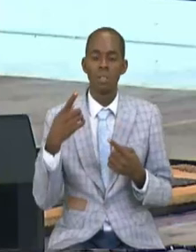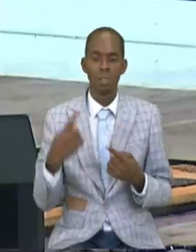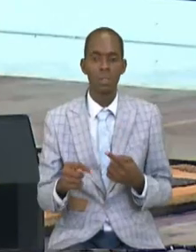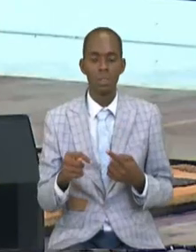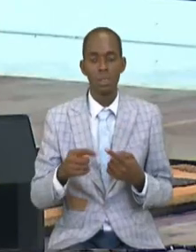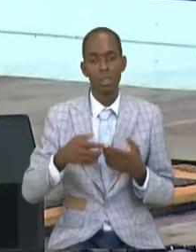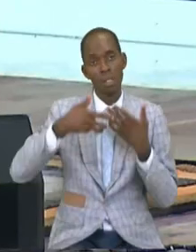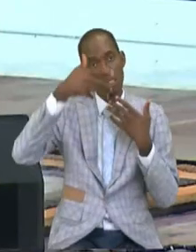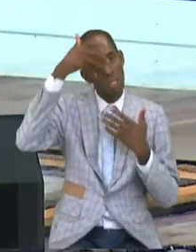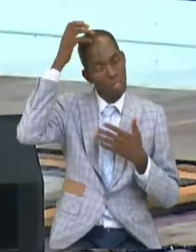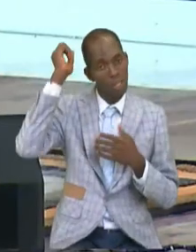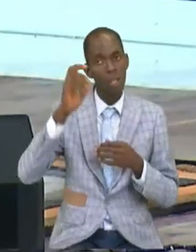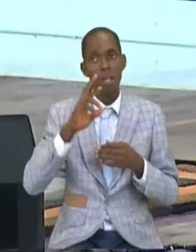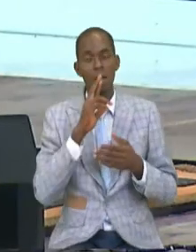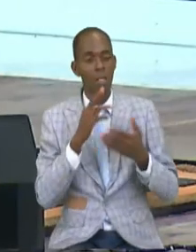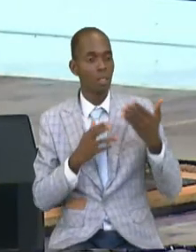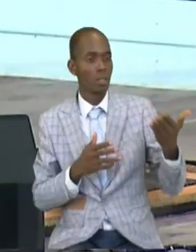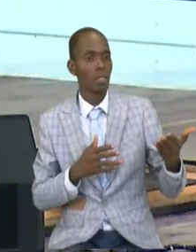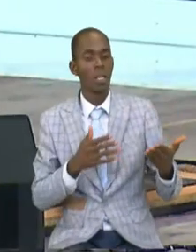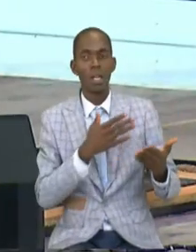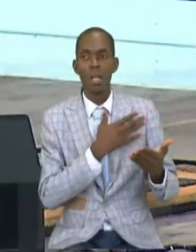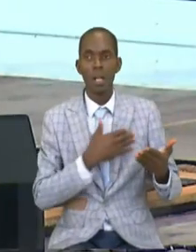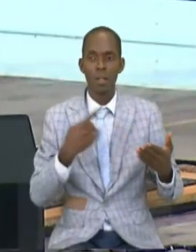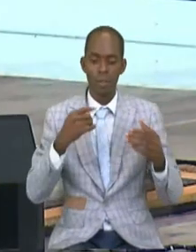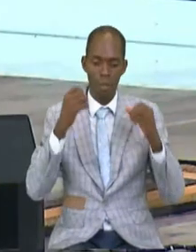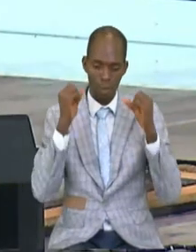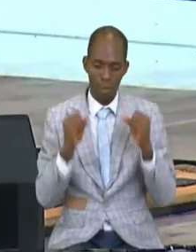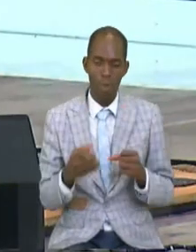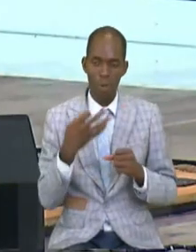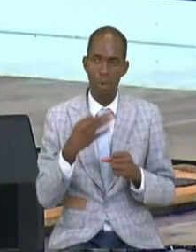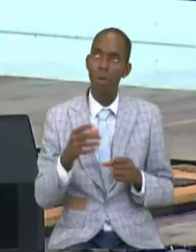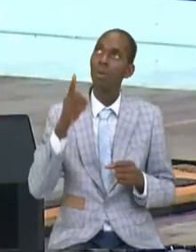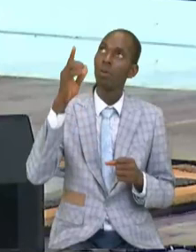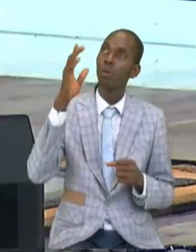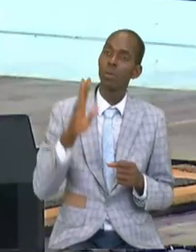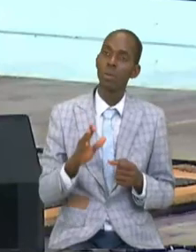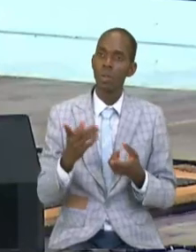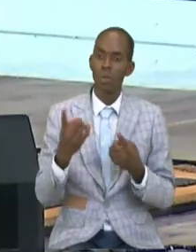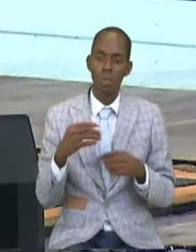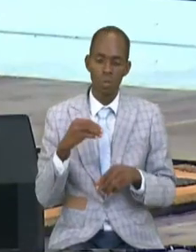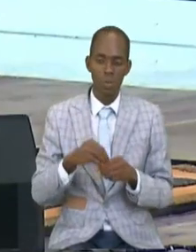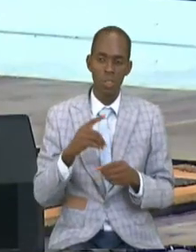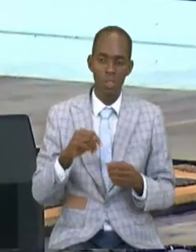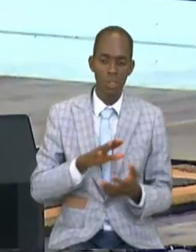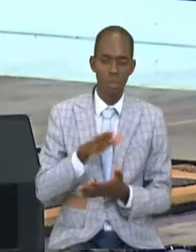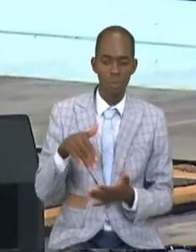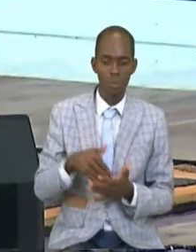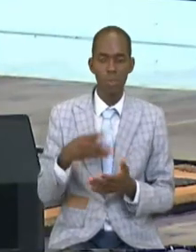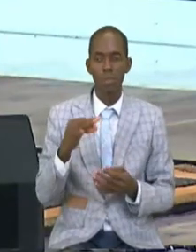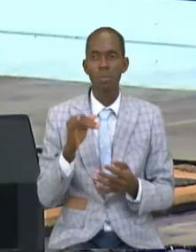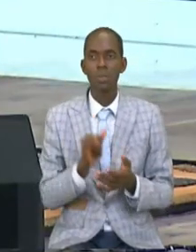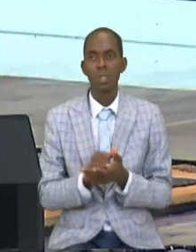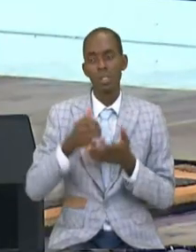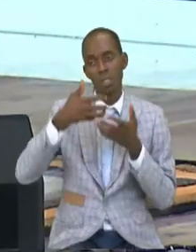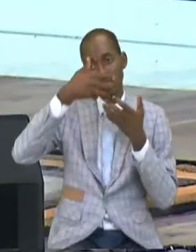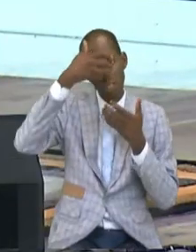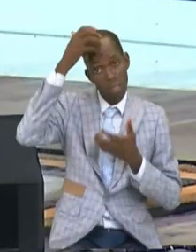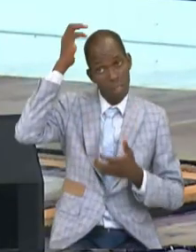lorsque les lions sont là, et la puissance de Dieu vient en leur